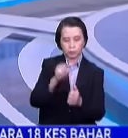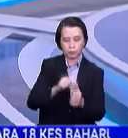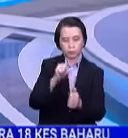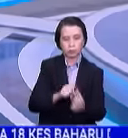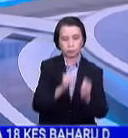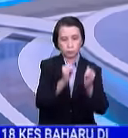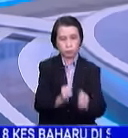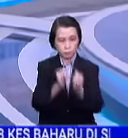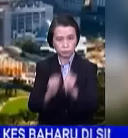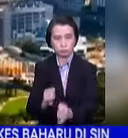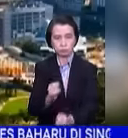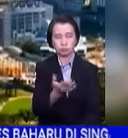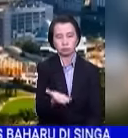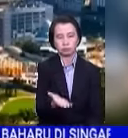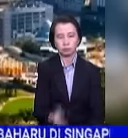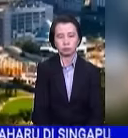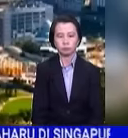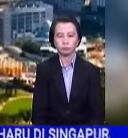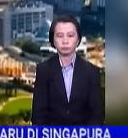individu.